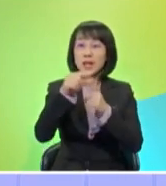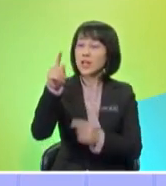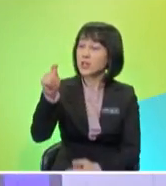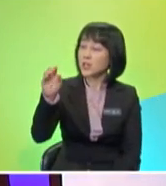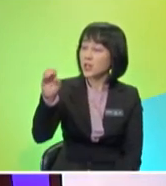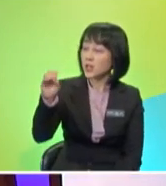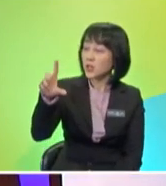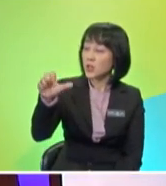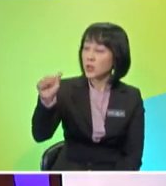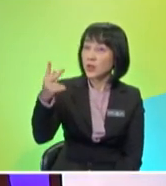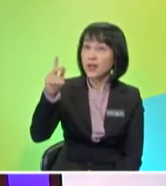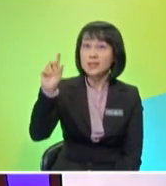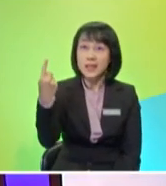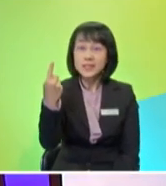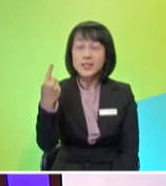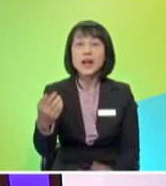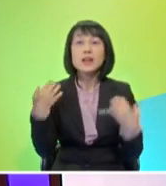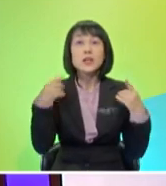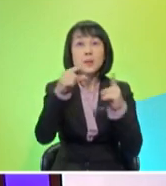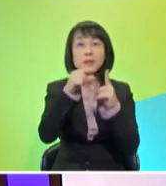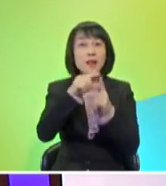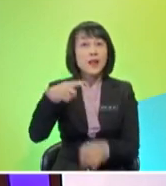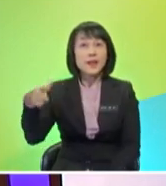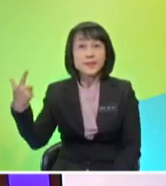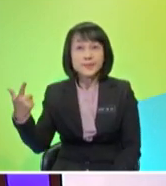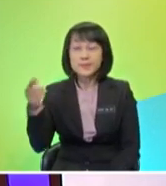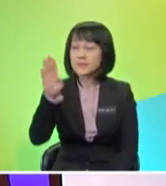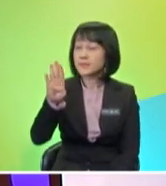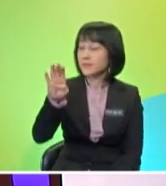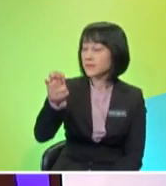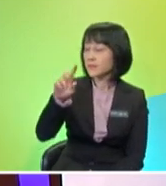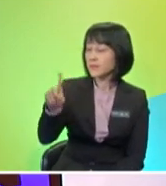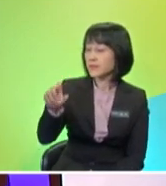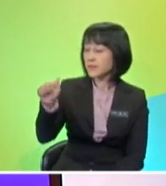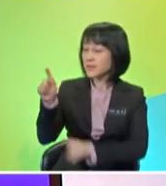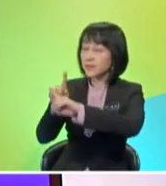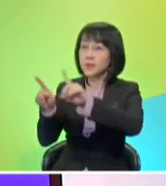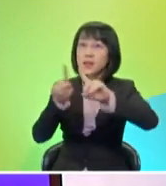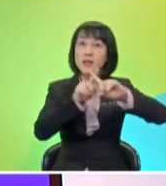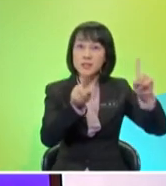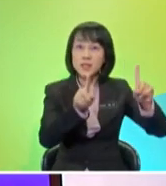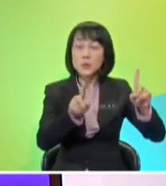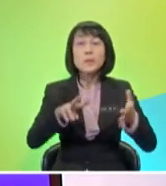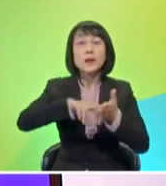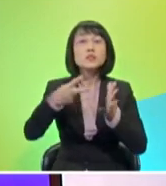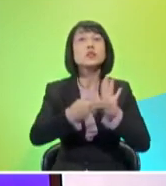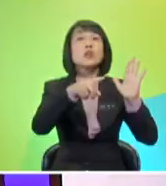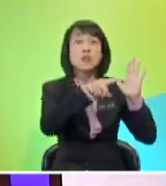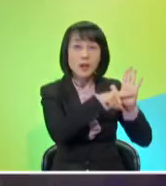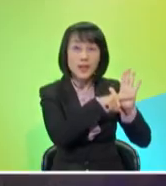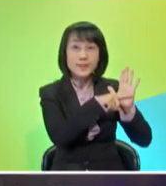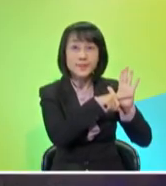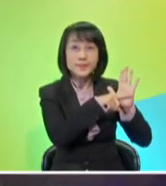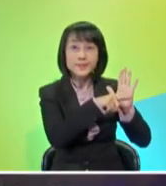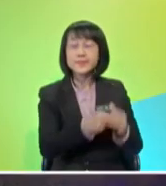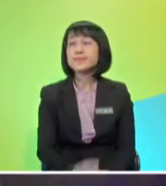itu operasi tolak, Ria. Okey, okay, kita kalau kita jumpa perkataan beza, oh beza ni pun tolaklah cikgu cakap. Okey, kita ada. Boleh